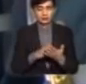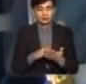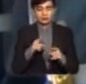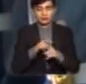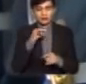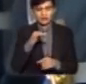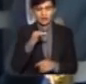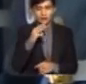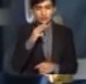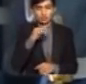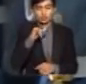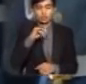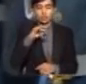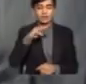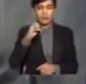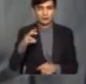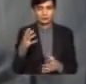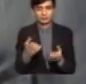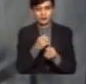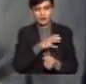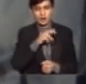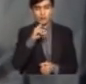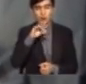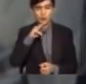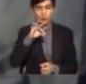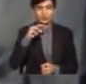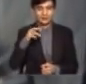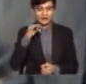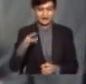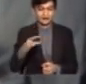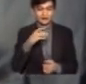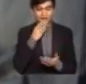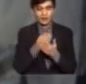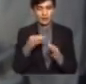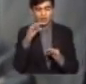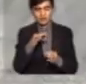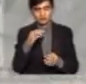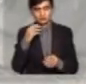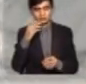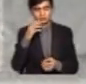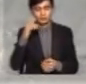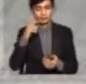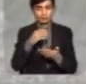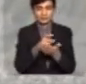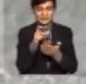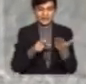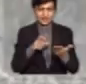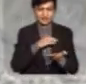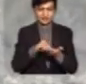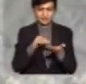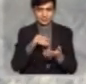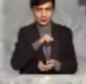штурман чью жизнь спас погибший командир плачет читая стихи собственного сочинения омара these гневе